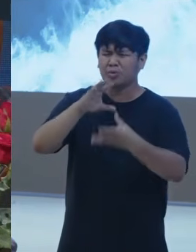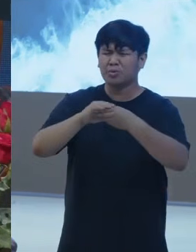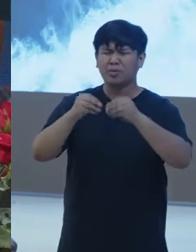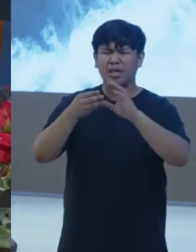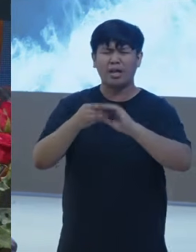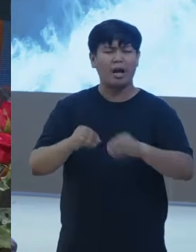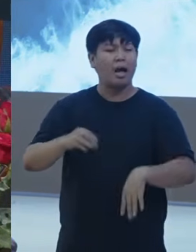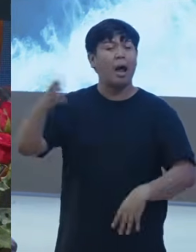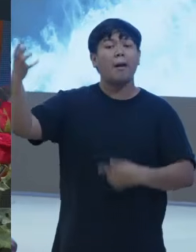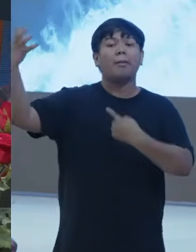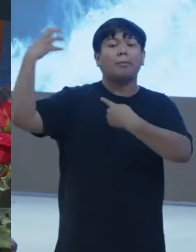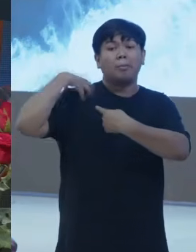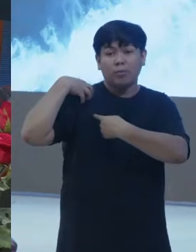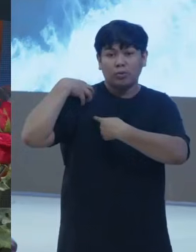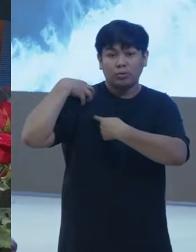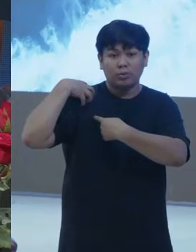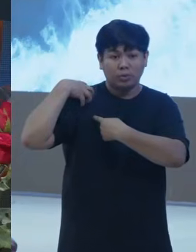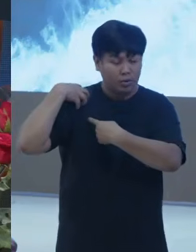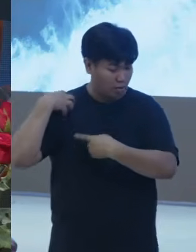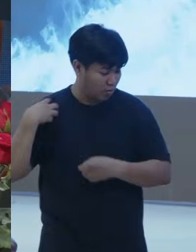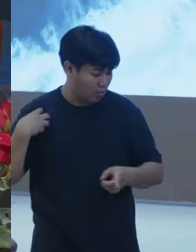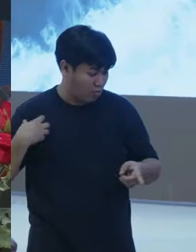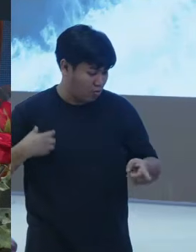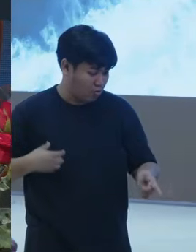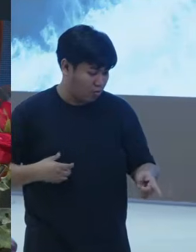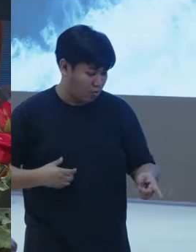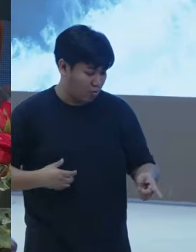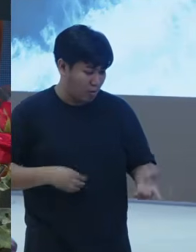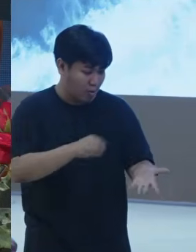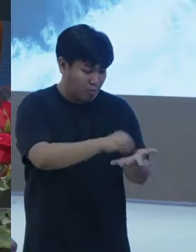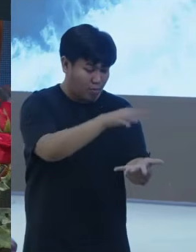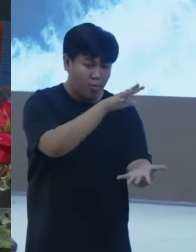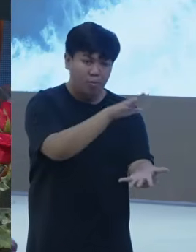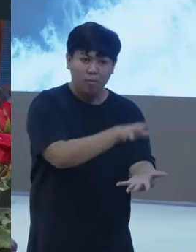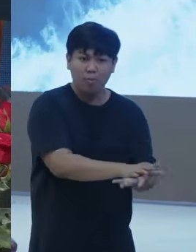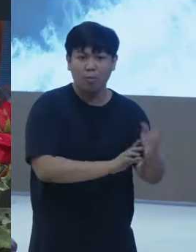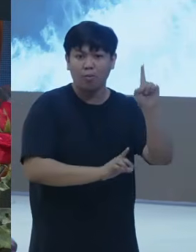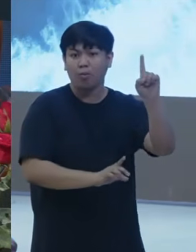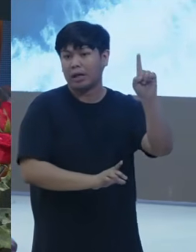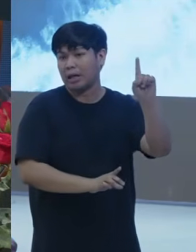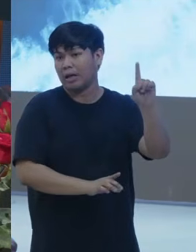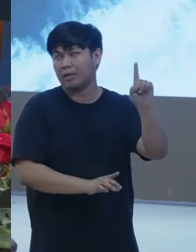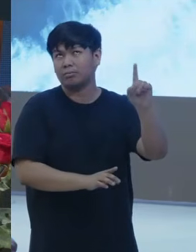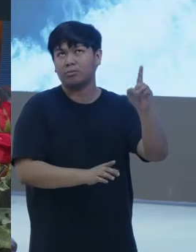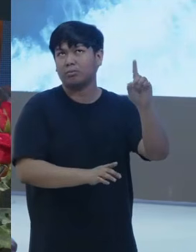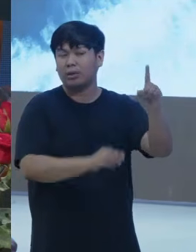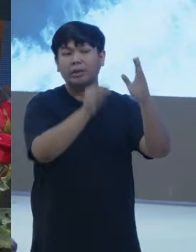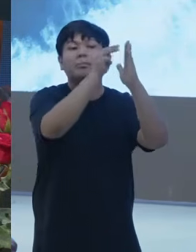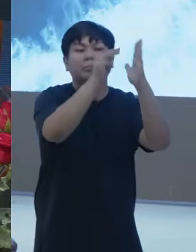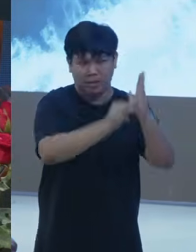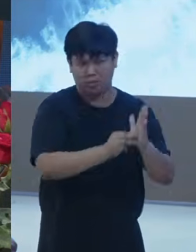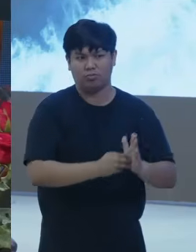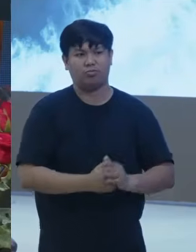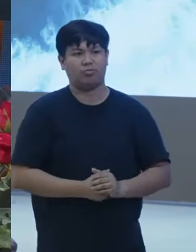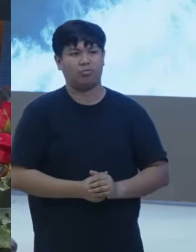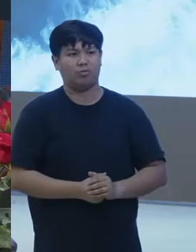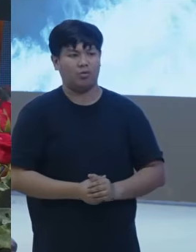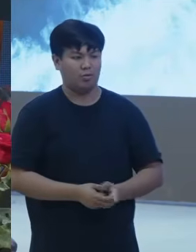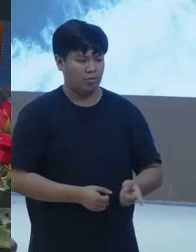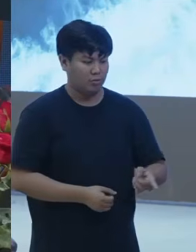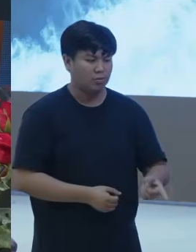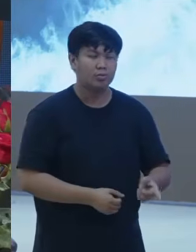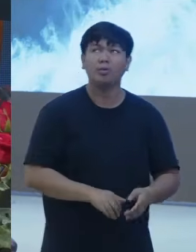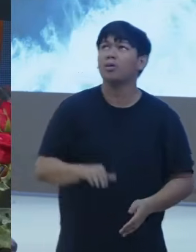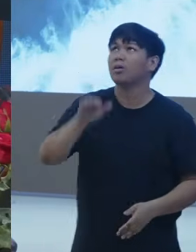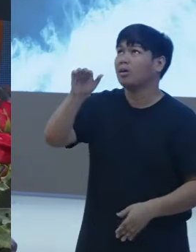niya kayang bayaran. So ipakukulong niya. Humingi ng tawad yung slave, yung servant na yon.